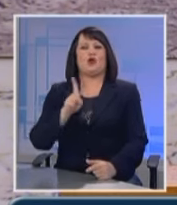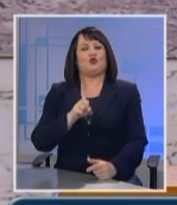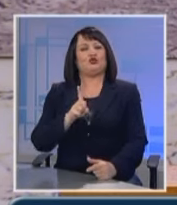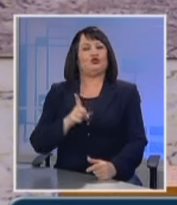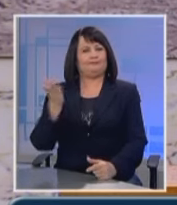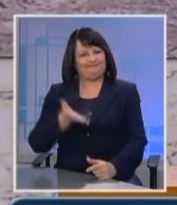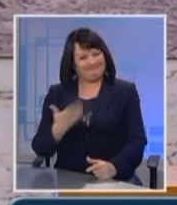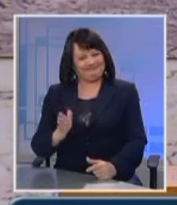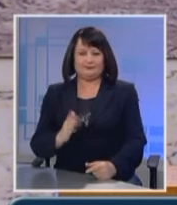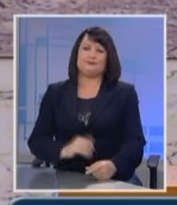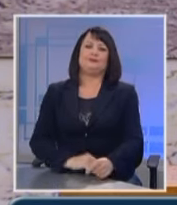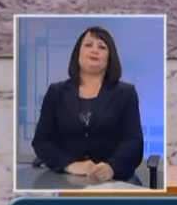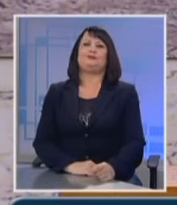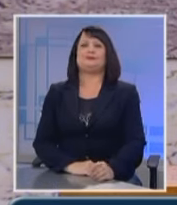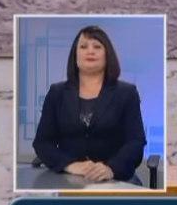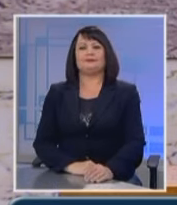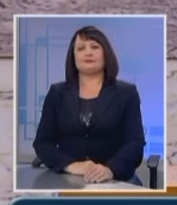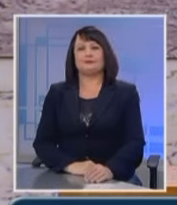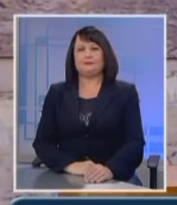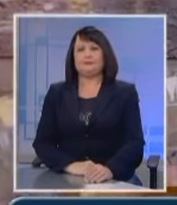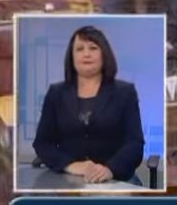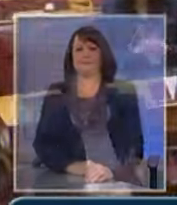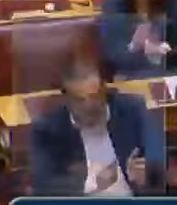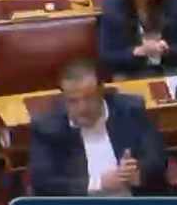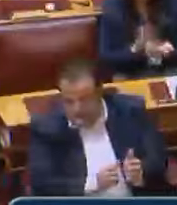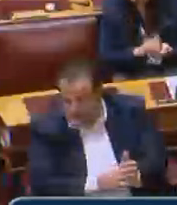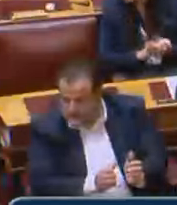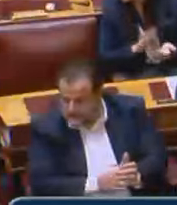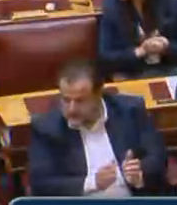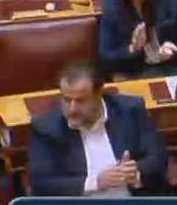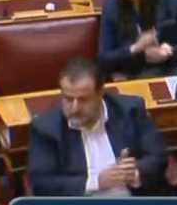Αξιωματικής Αντιπολίτευσης, ο κ. Κυριάκος Μητσοτάκης.